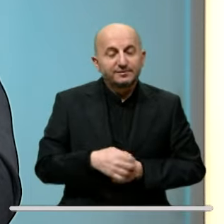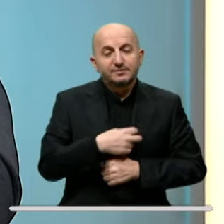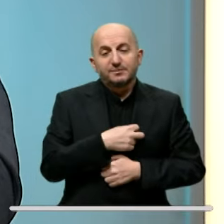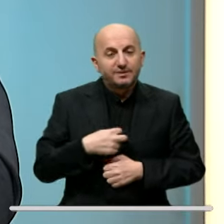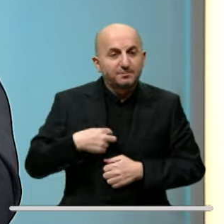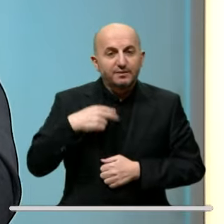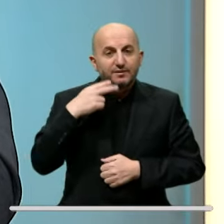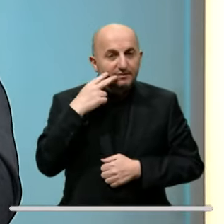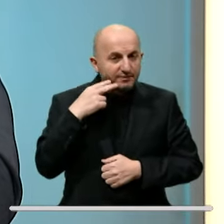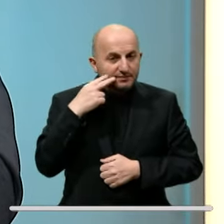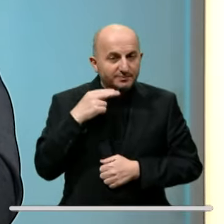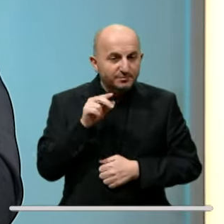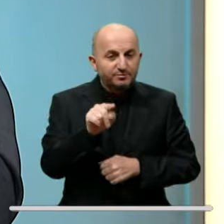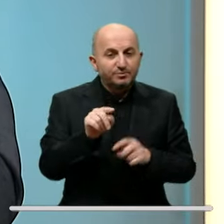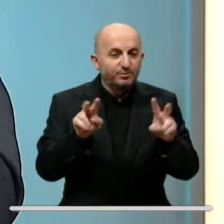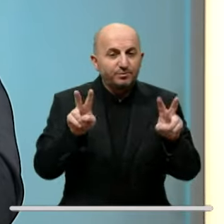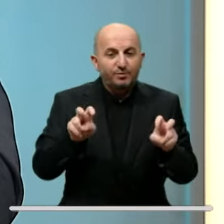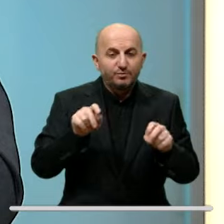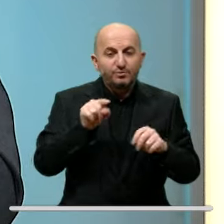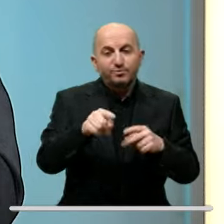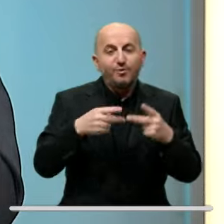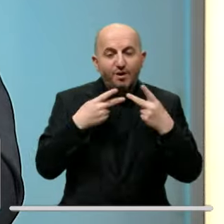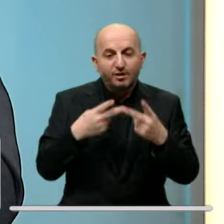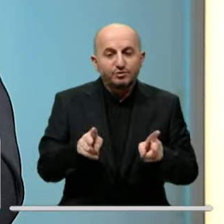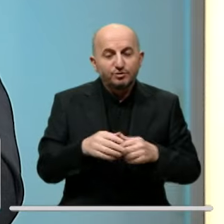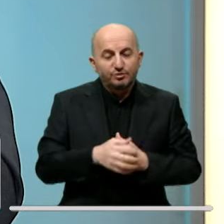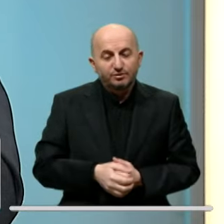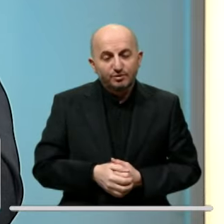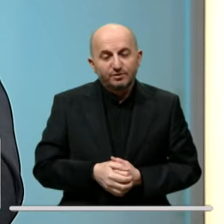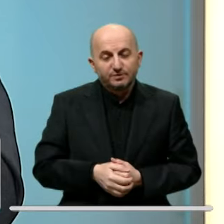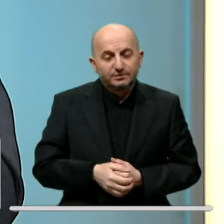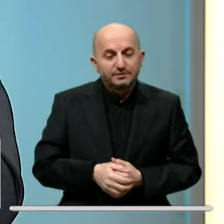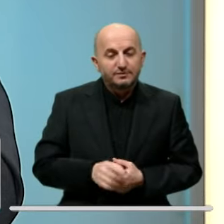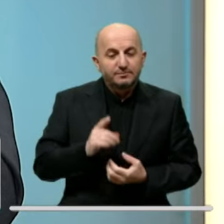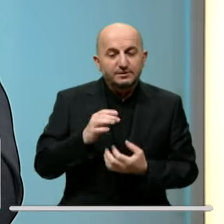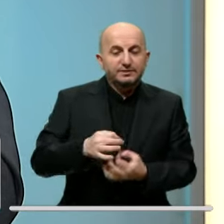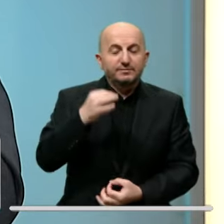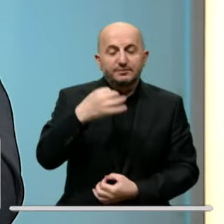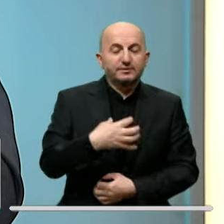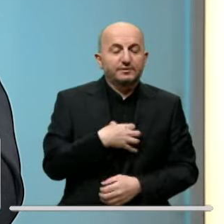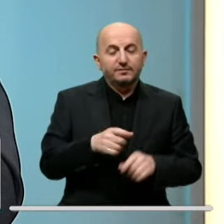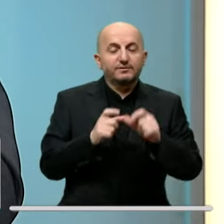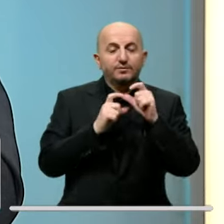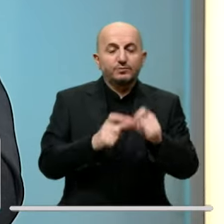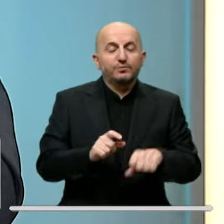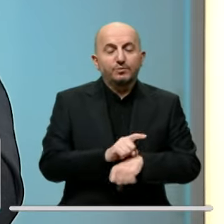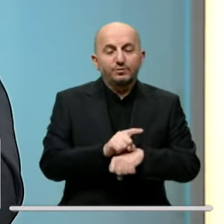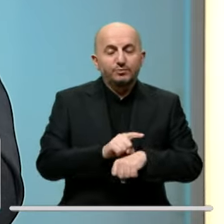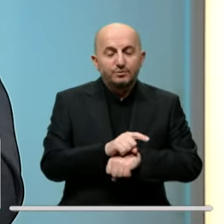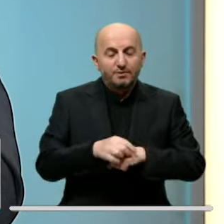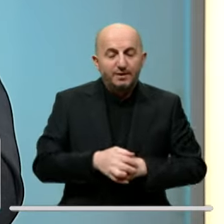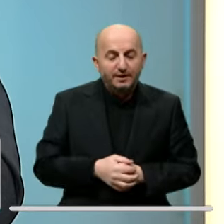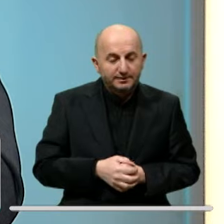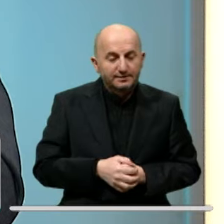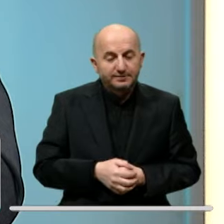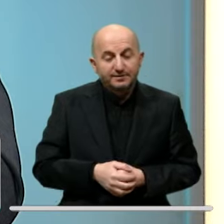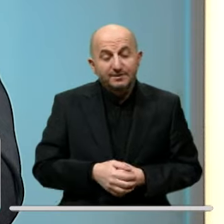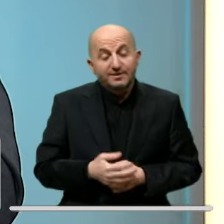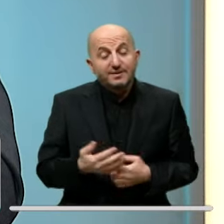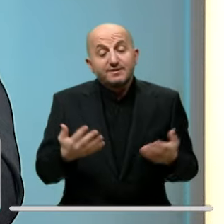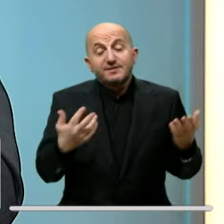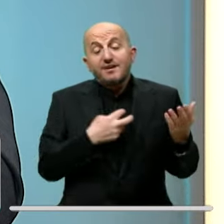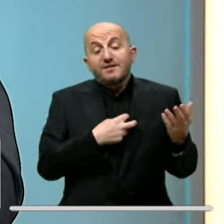Peygamber Efendimiz bu hususu şöyle açıklıyor. Birisi kendisine soru sorduğu zaman, ya